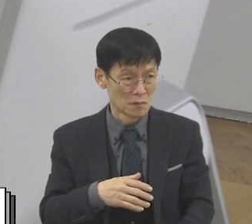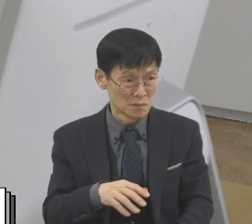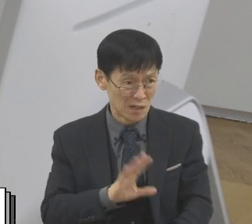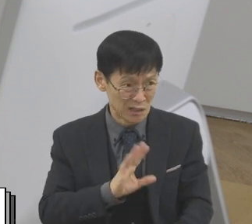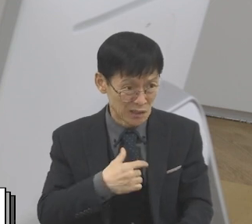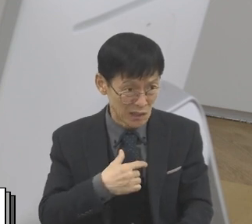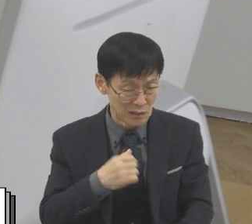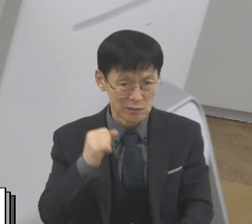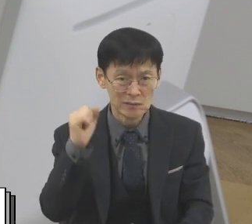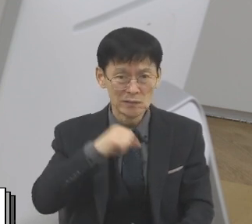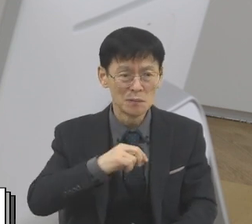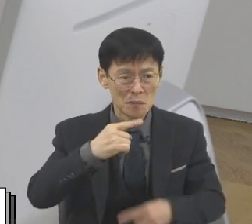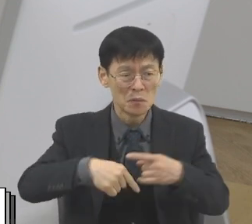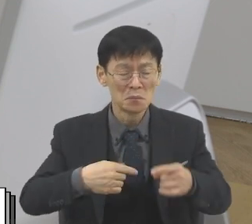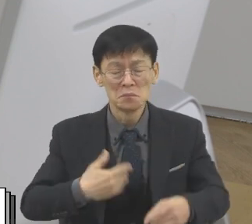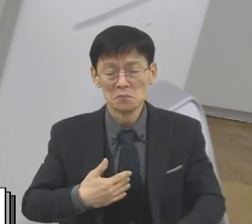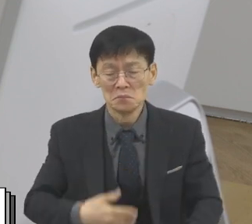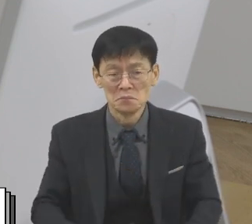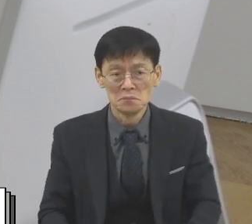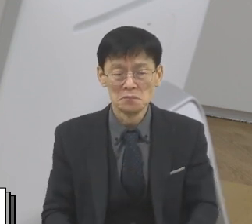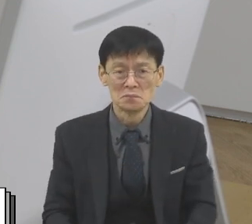지우 씨가 불편하다니까. 바꾸긴